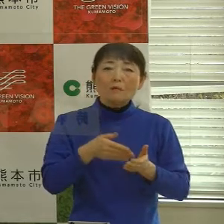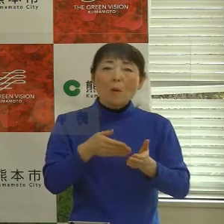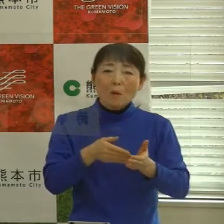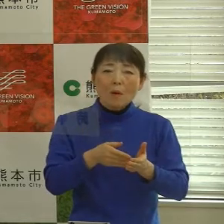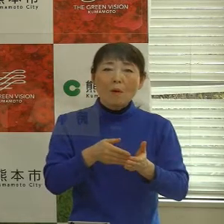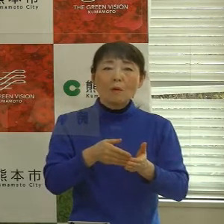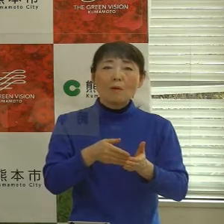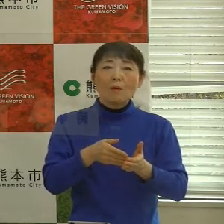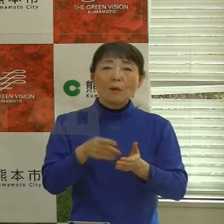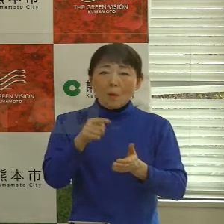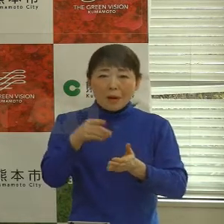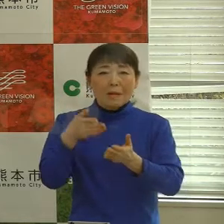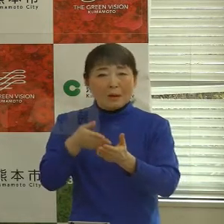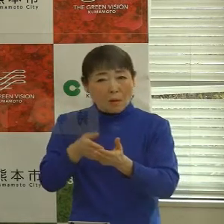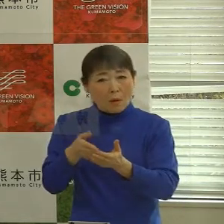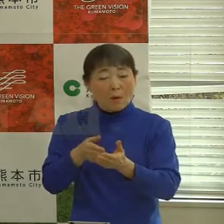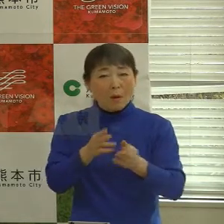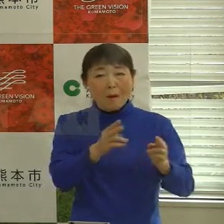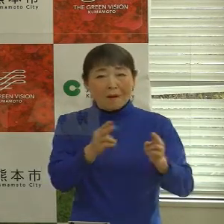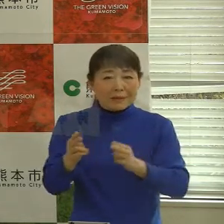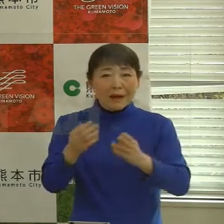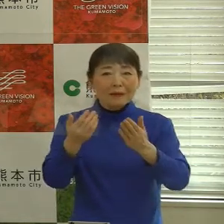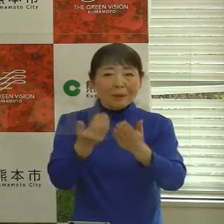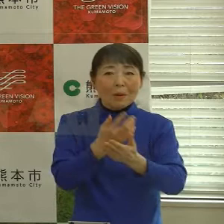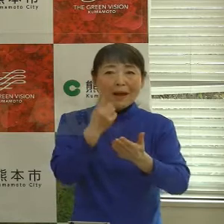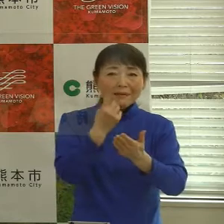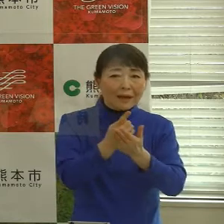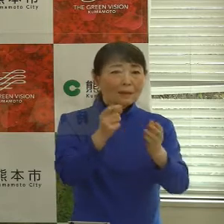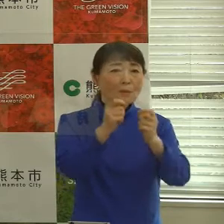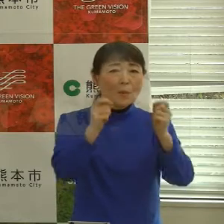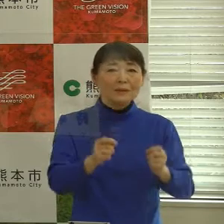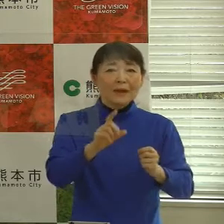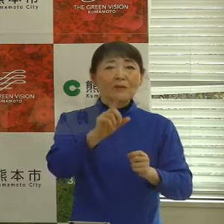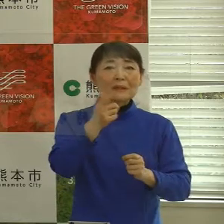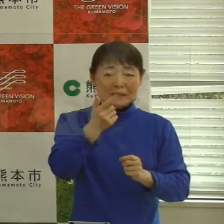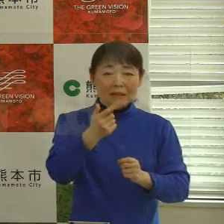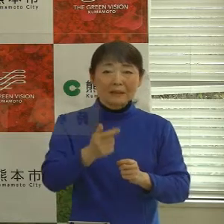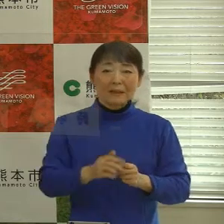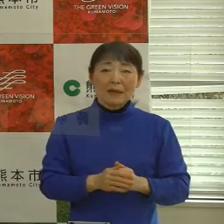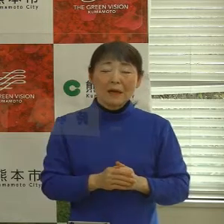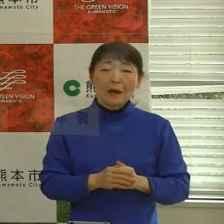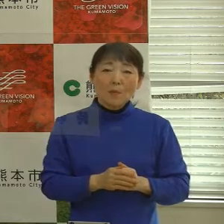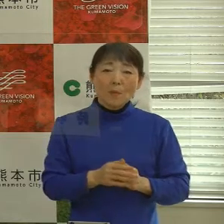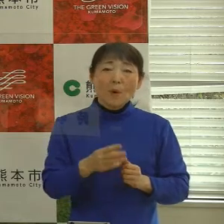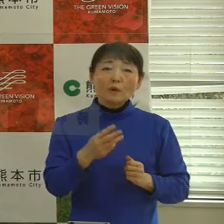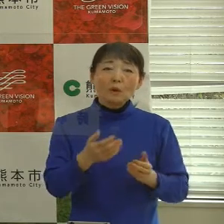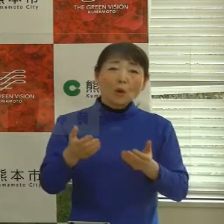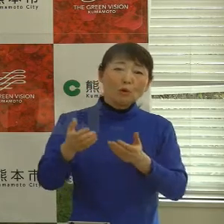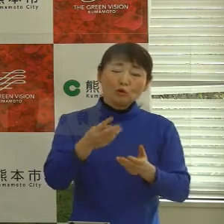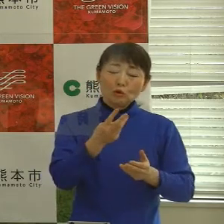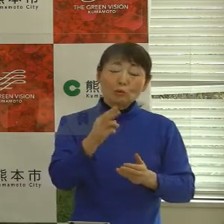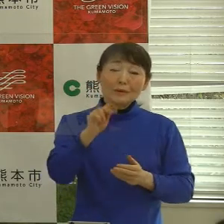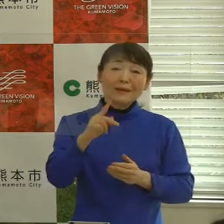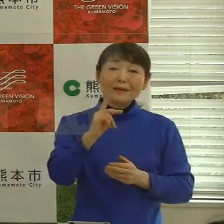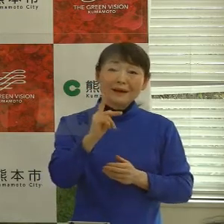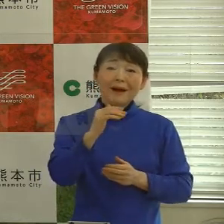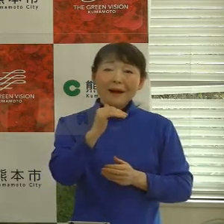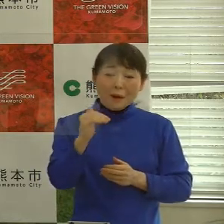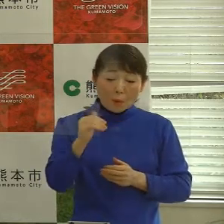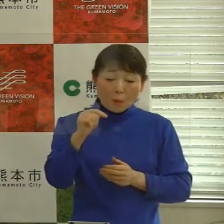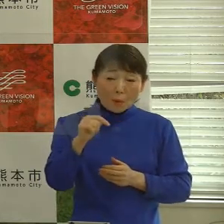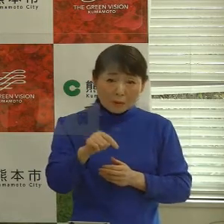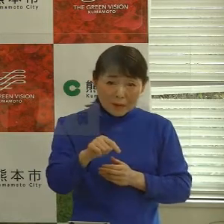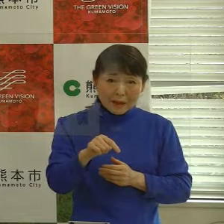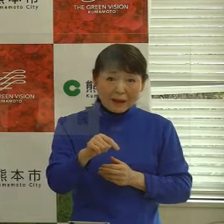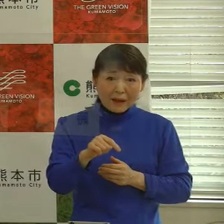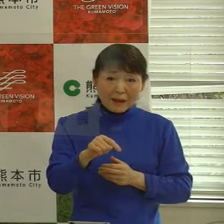度化をしてできるということだけではないというふうに思いますけれども、まあ、何せこのゆりかご自体で生まれたお子さん